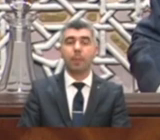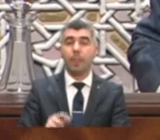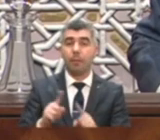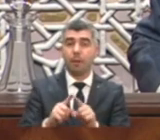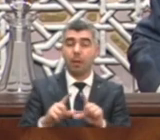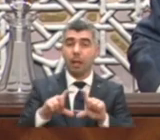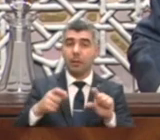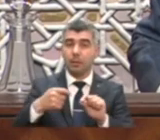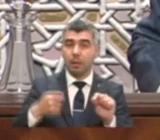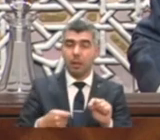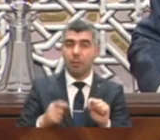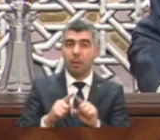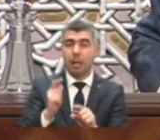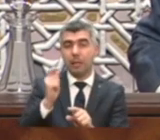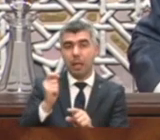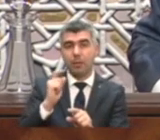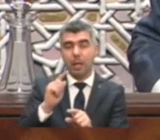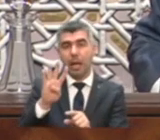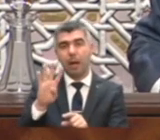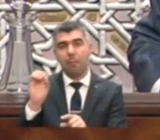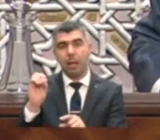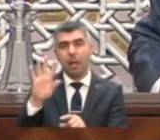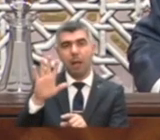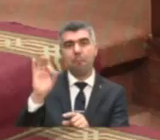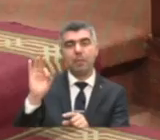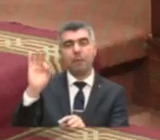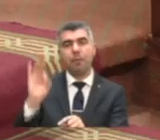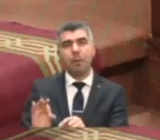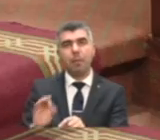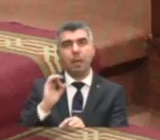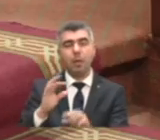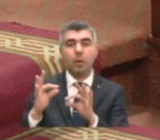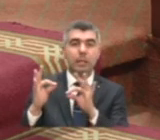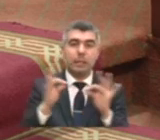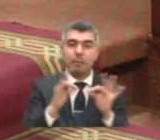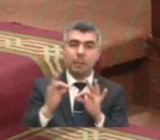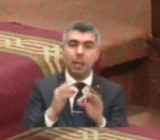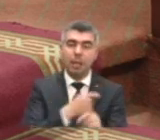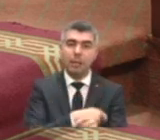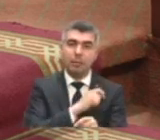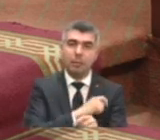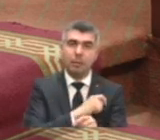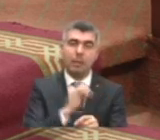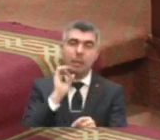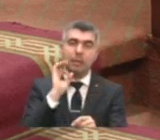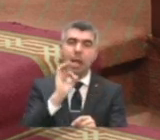طنجه وطريفات زادت ما بين 40 و50%، والارقام واضحه. السبته الخوزيرات نقل